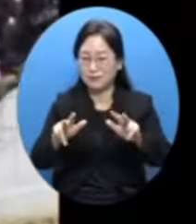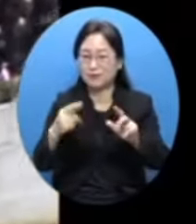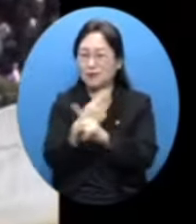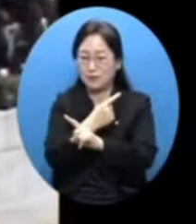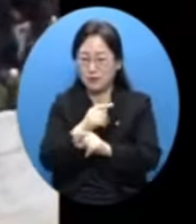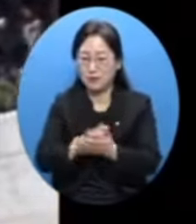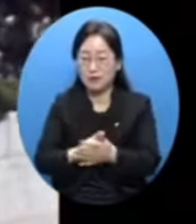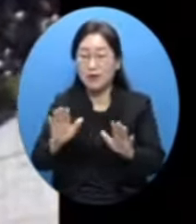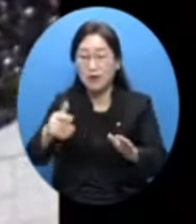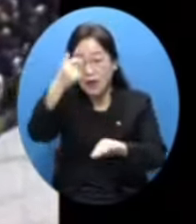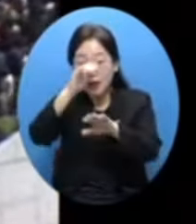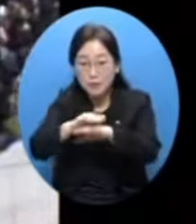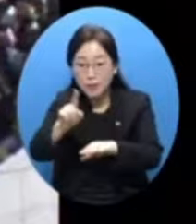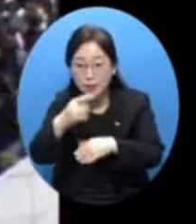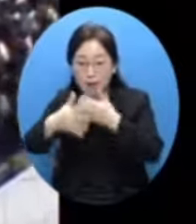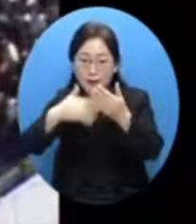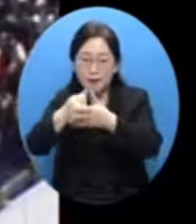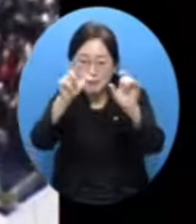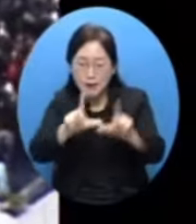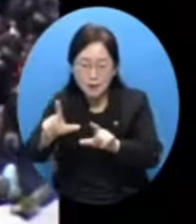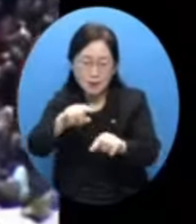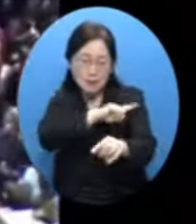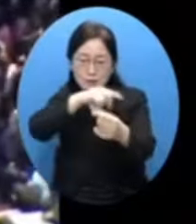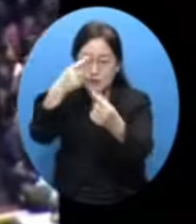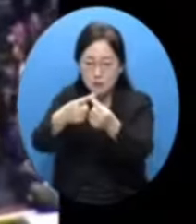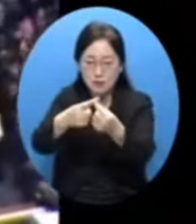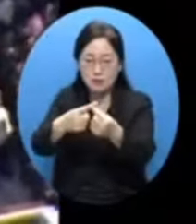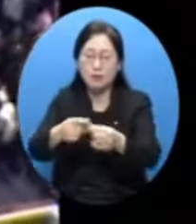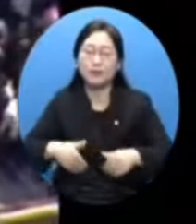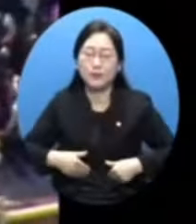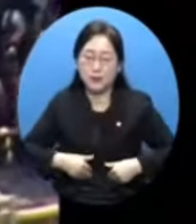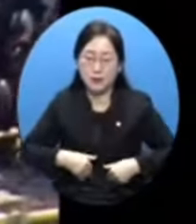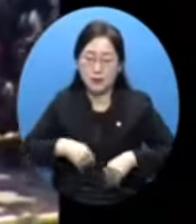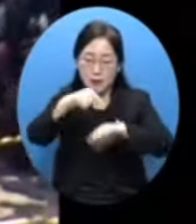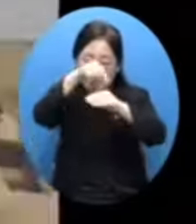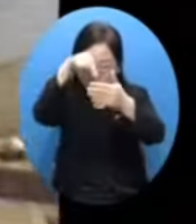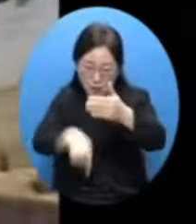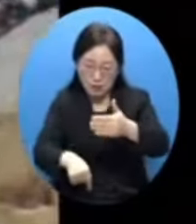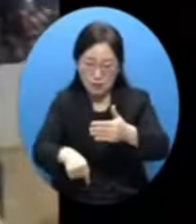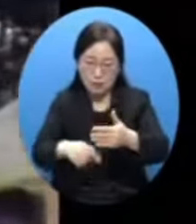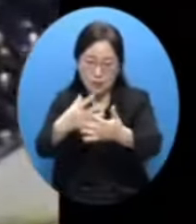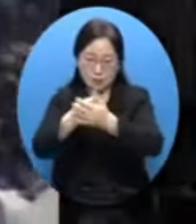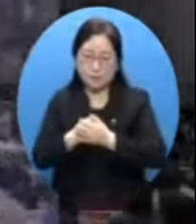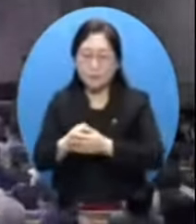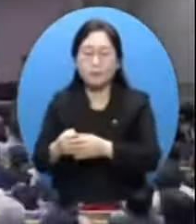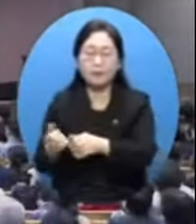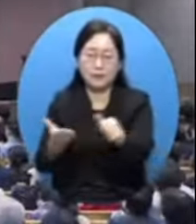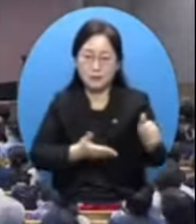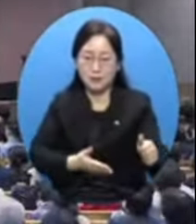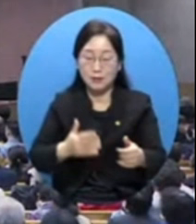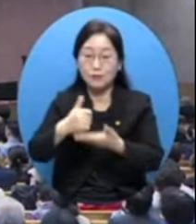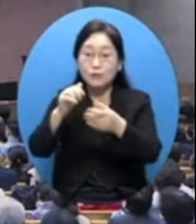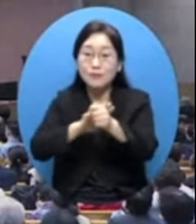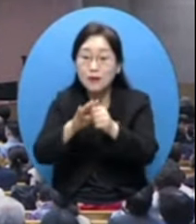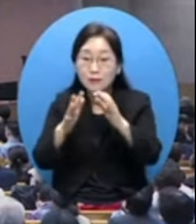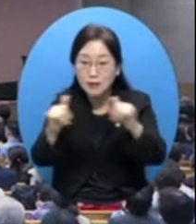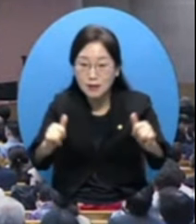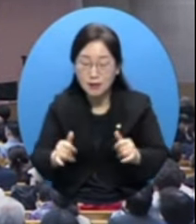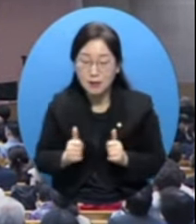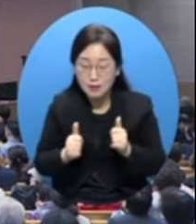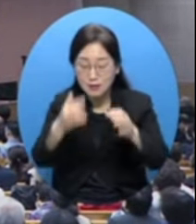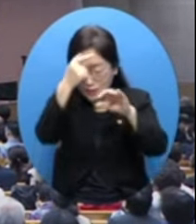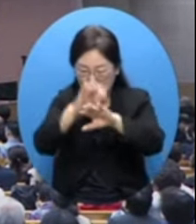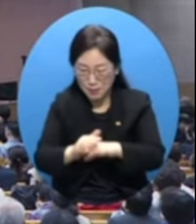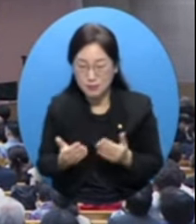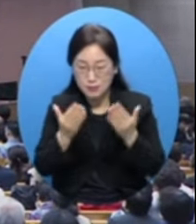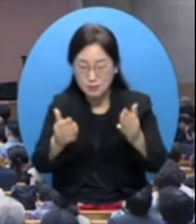예배는 하나님을 내 삶의 첫 번째 순서에 놓는 것입니다. 내 중심에 모시는 행위인 것입니다. 주님을 사랑하는 자는 열심히 예배드리기를